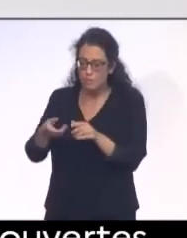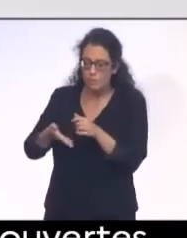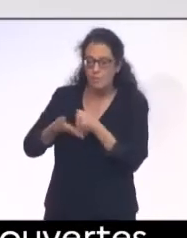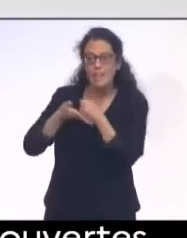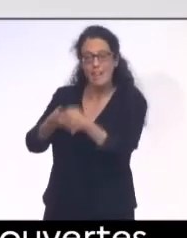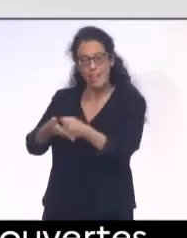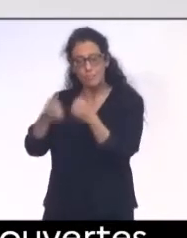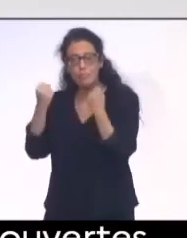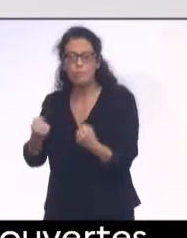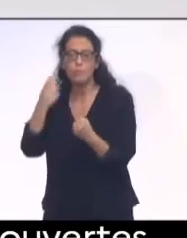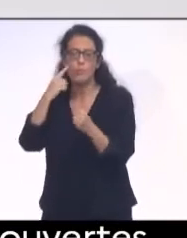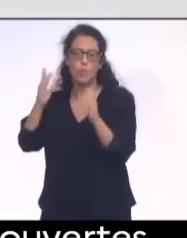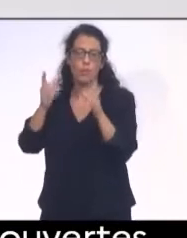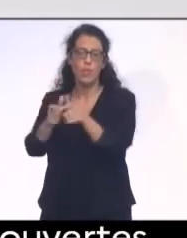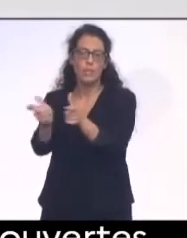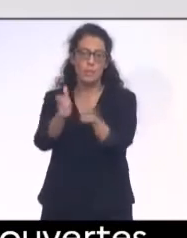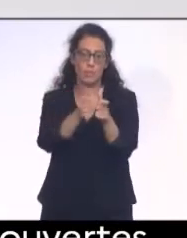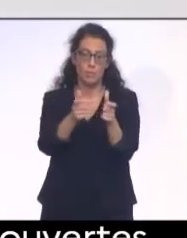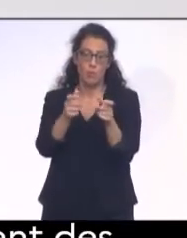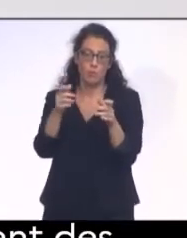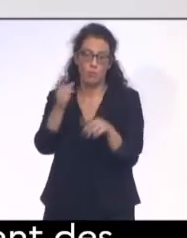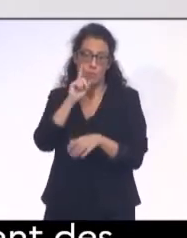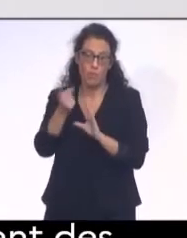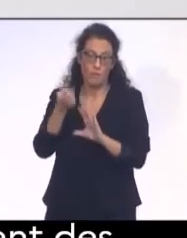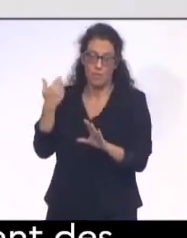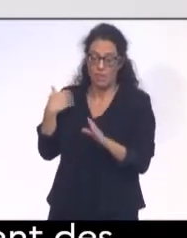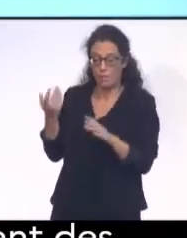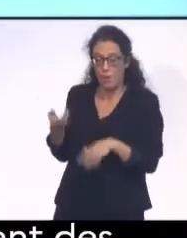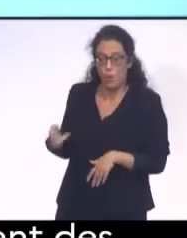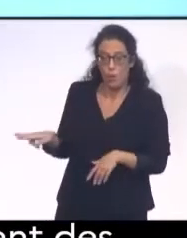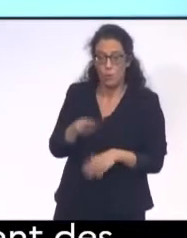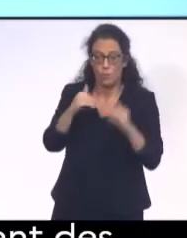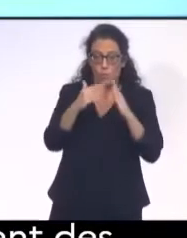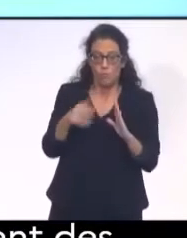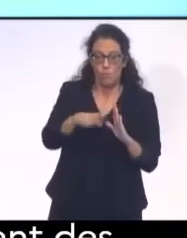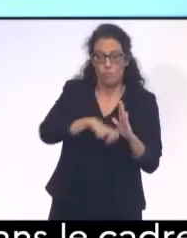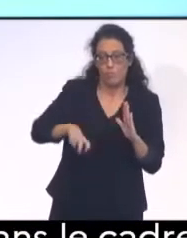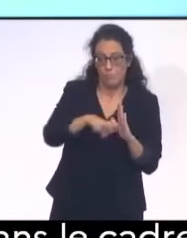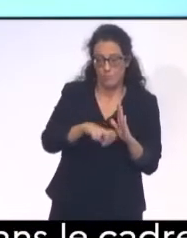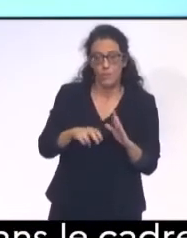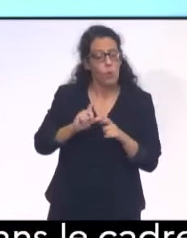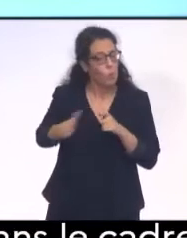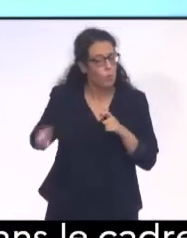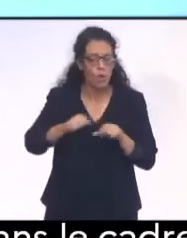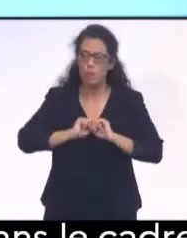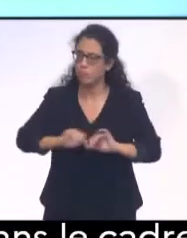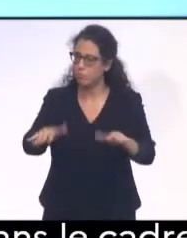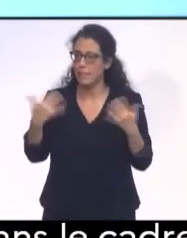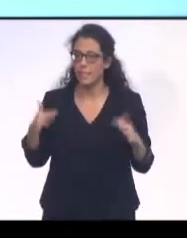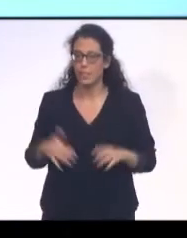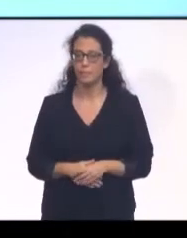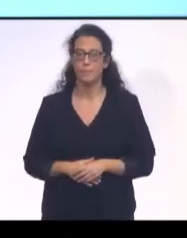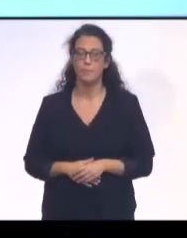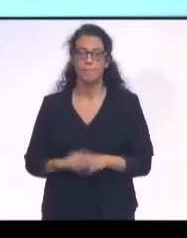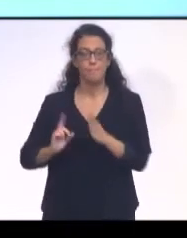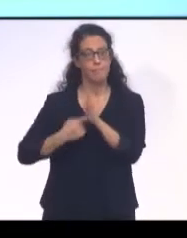dans le cadre du confinement annoncé par le président de la République. Ce protocole a été diffusé. Je rappelle, le droit